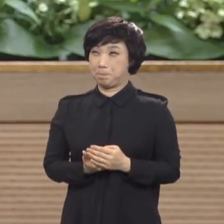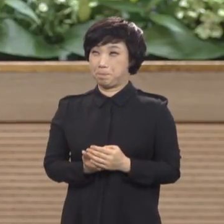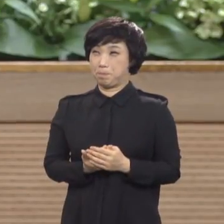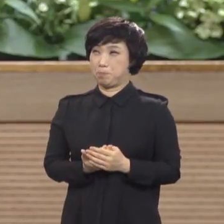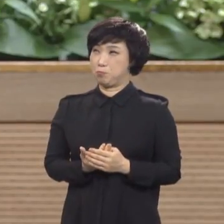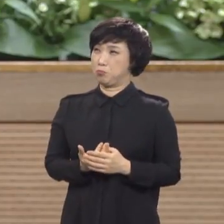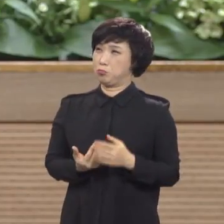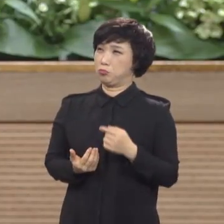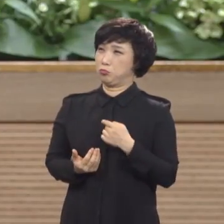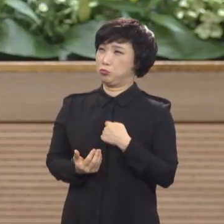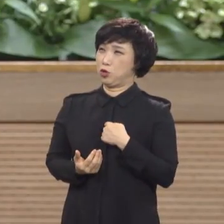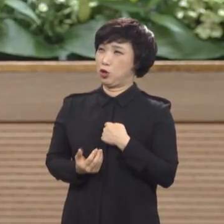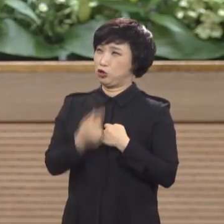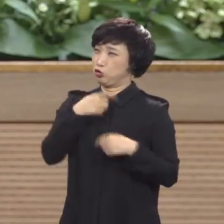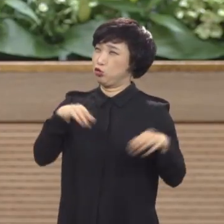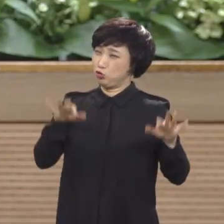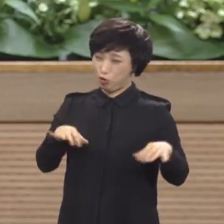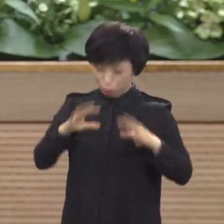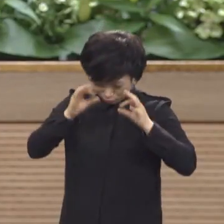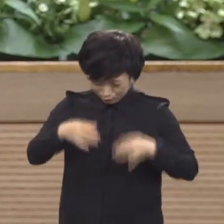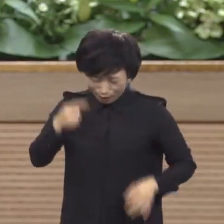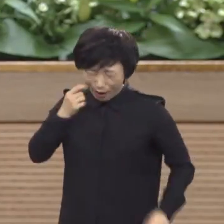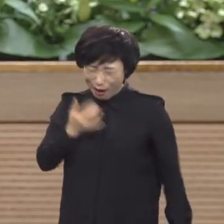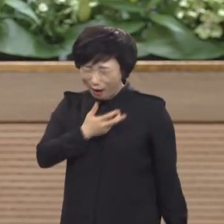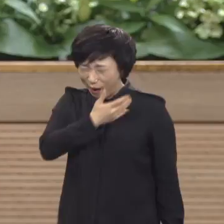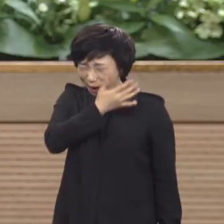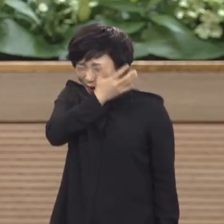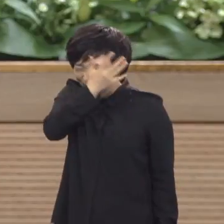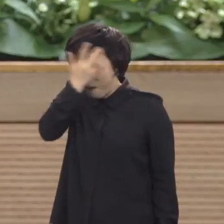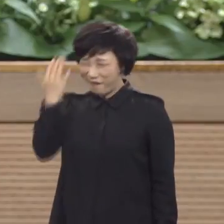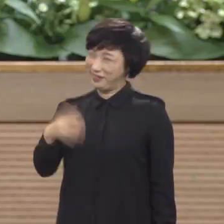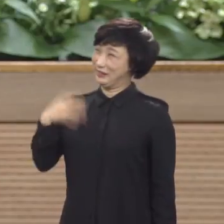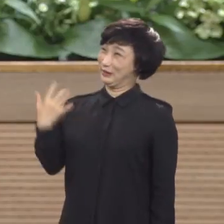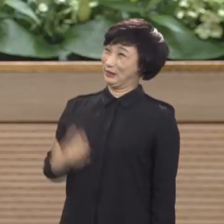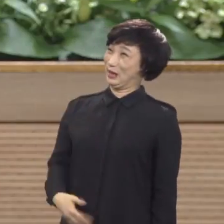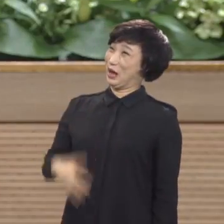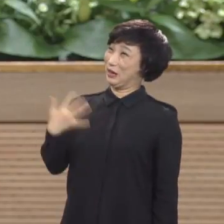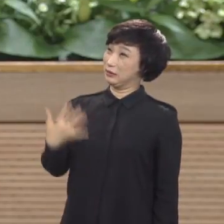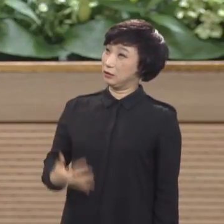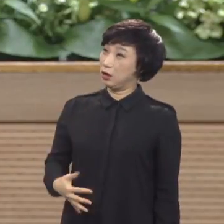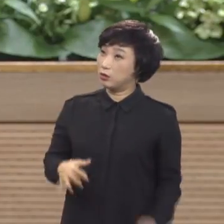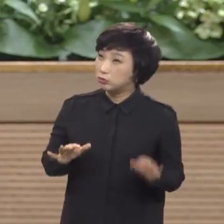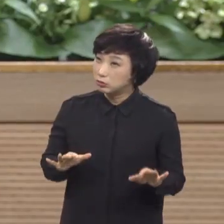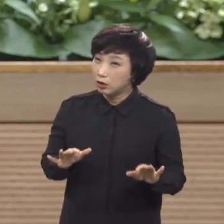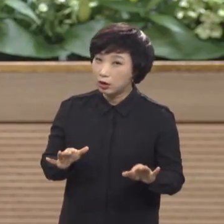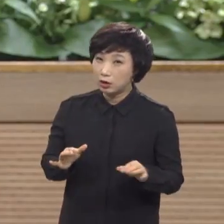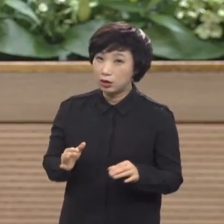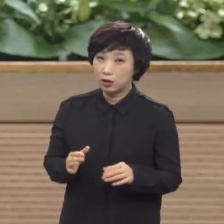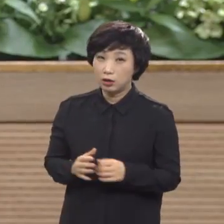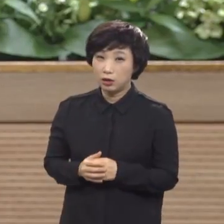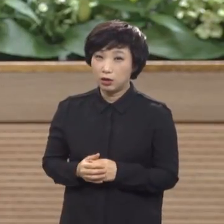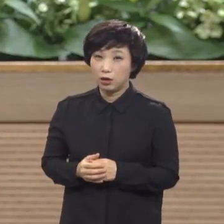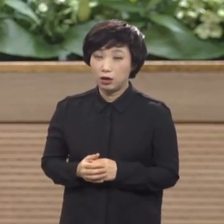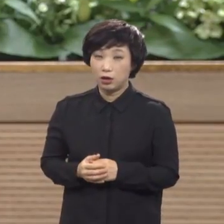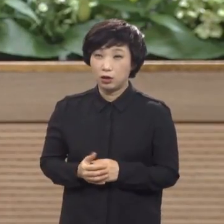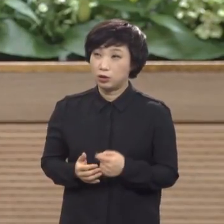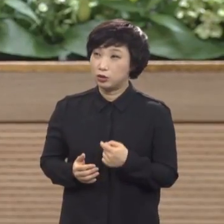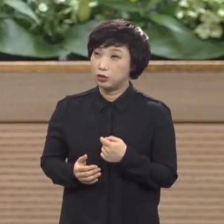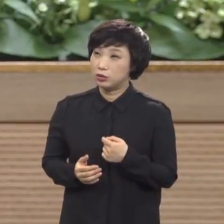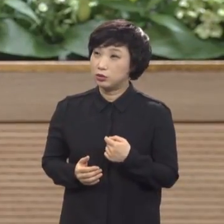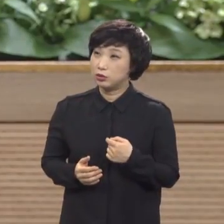왜 내가 이렇게 아름답고 내가 이렇게 대단한데 왜?